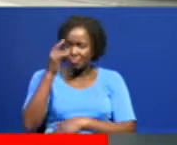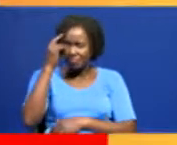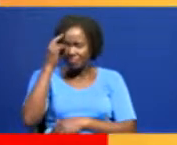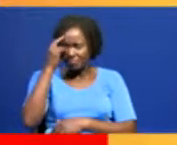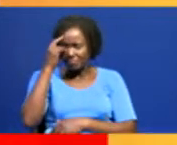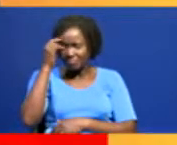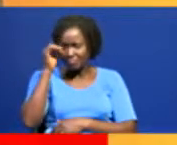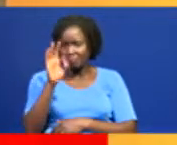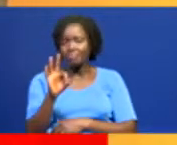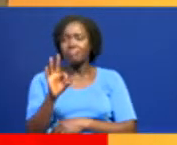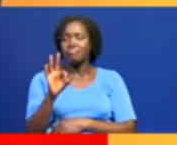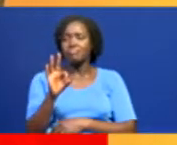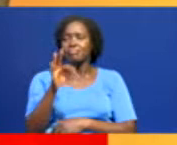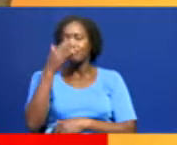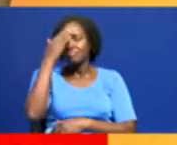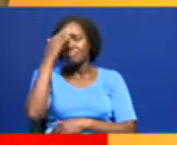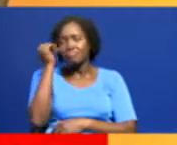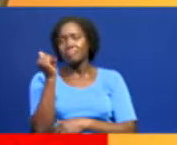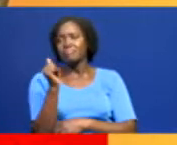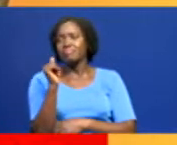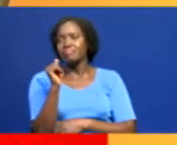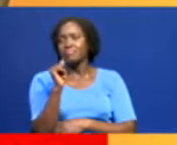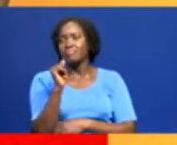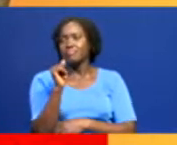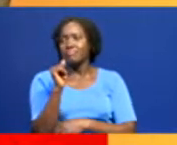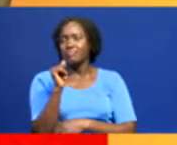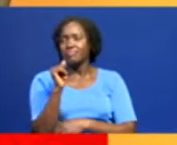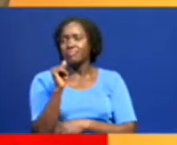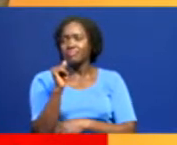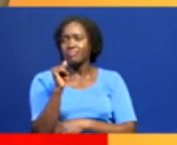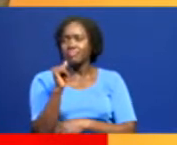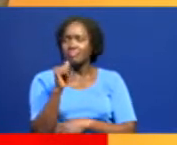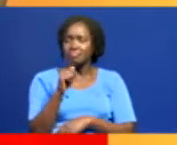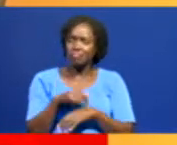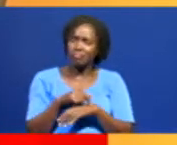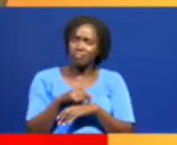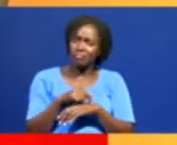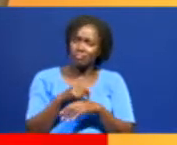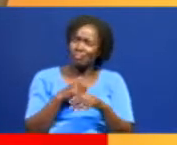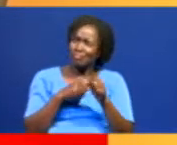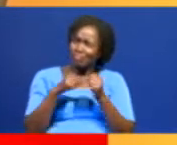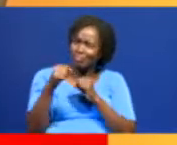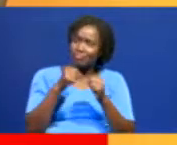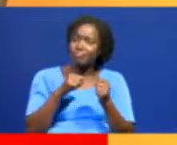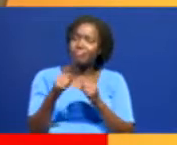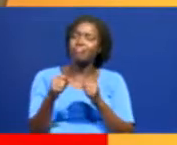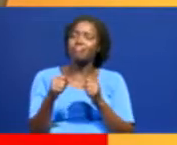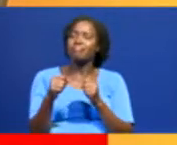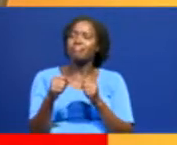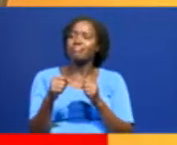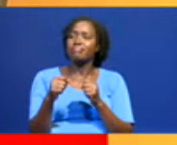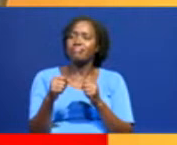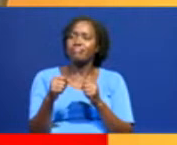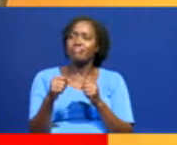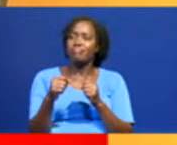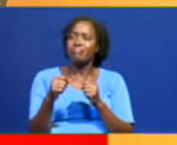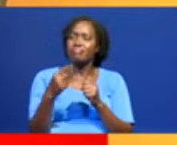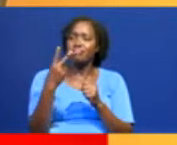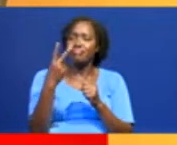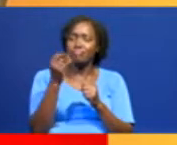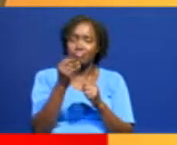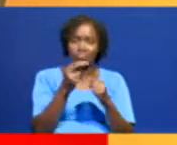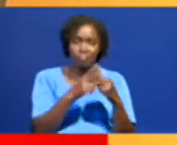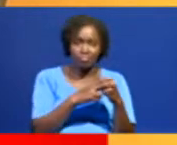awali, kwa sababu katika tulipo pigana 2007, kitu ambacho